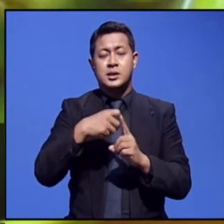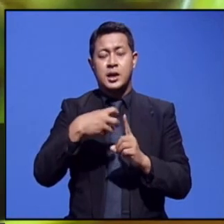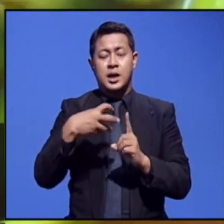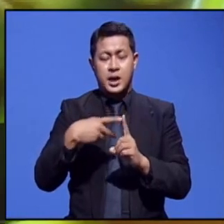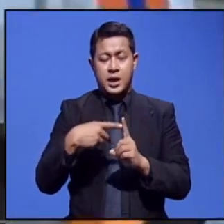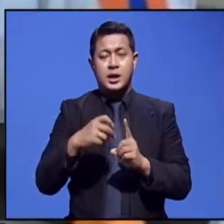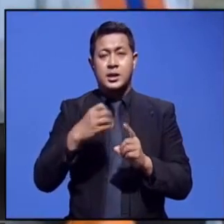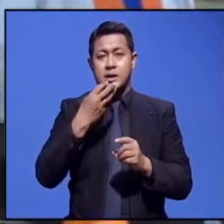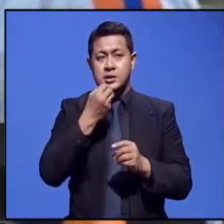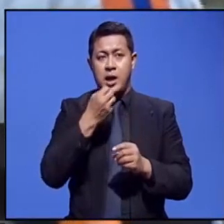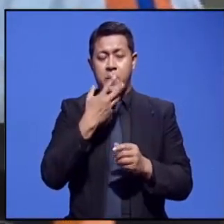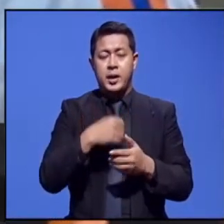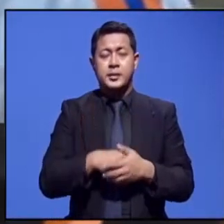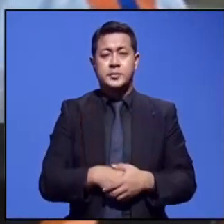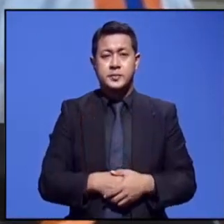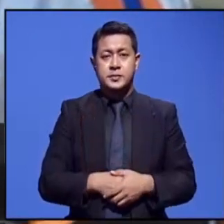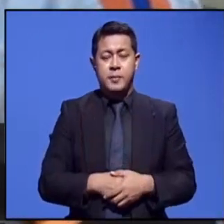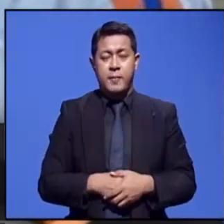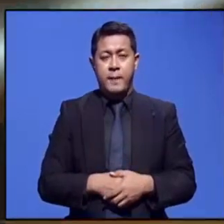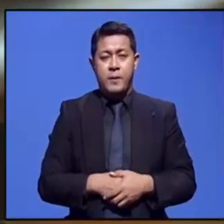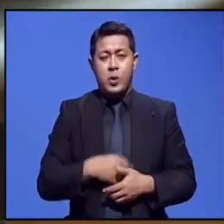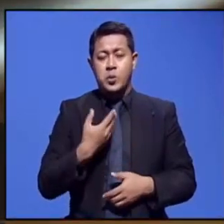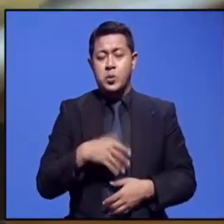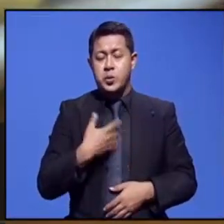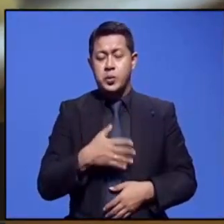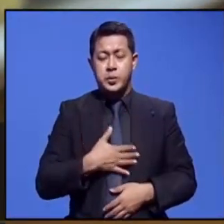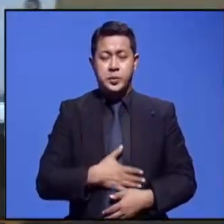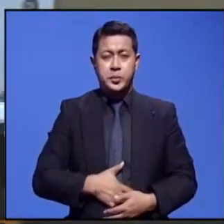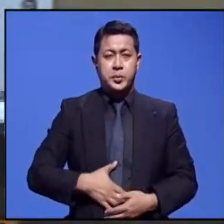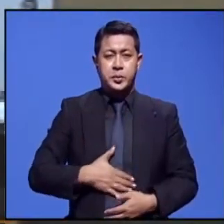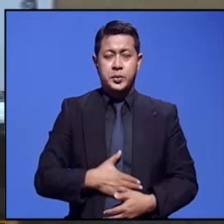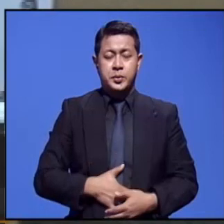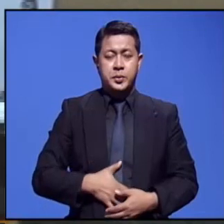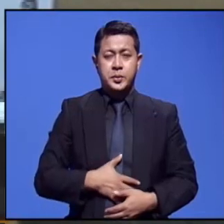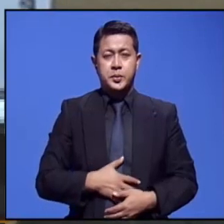untuk sensasi rasa pedasnya. Cukup mengenyangkan juga ya menu ini.